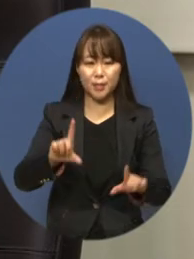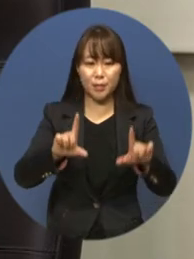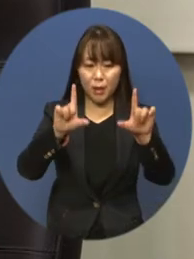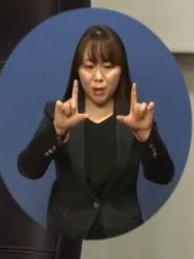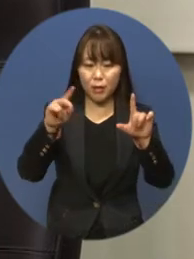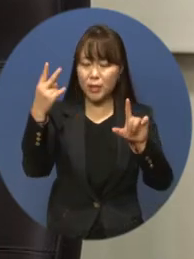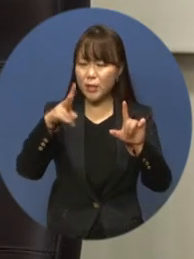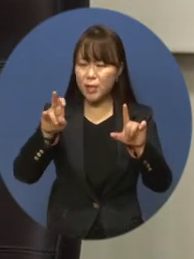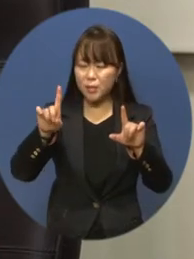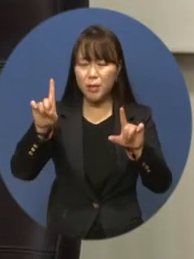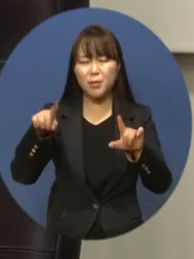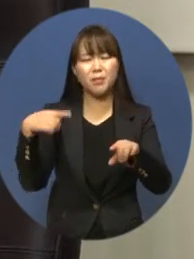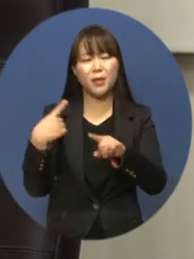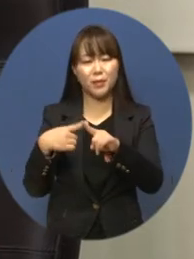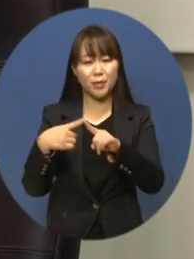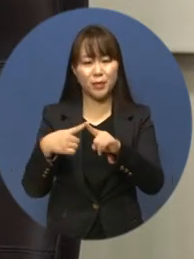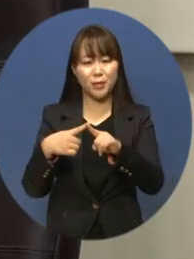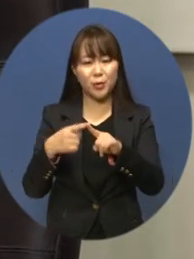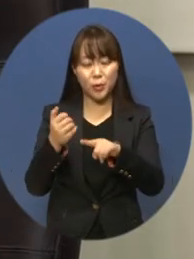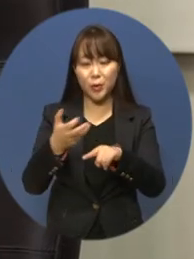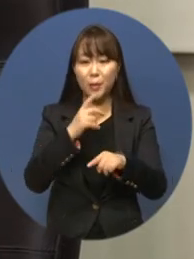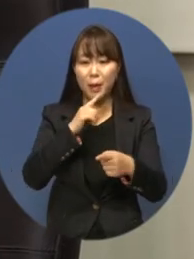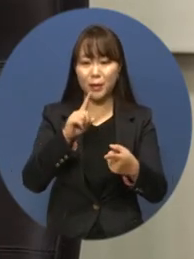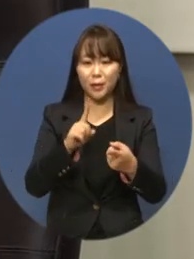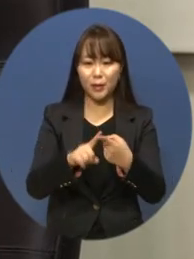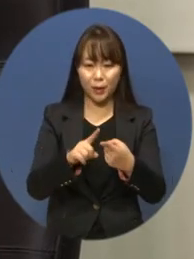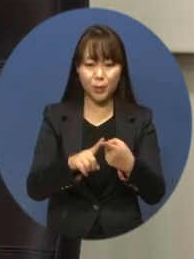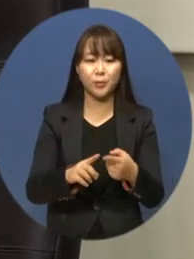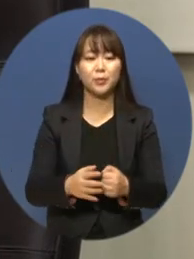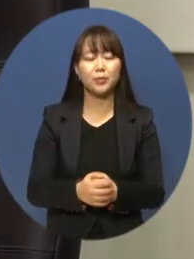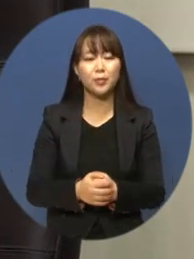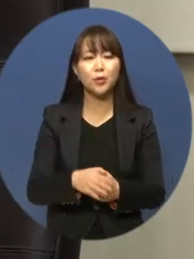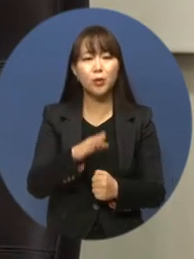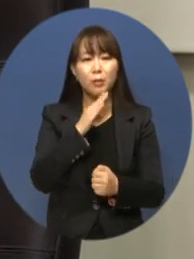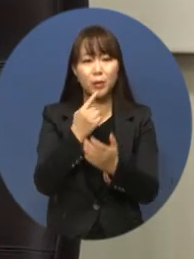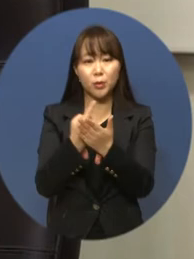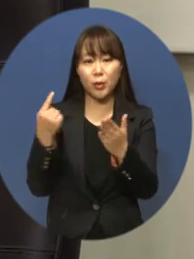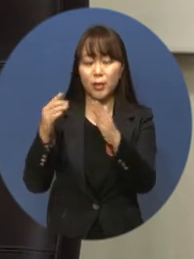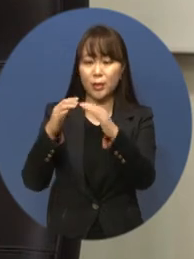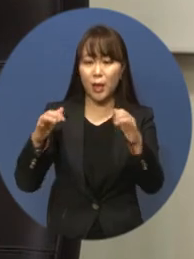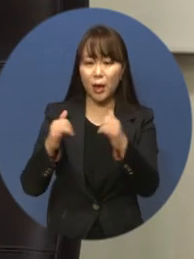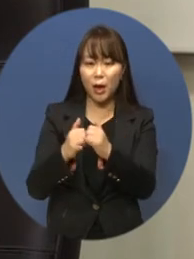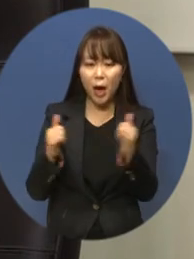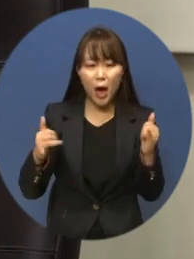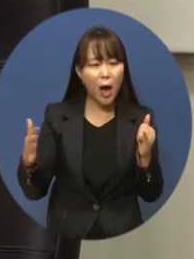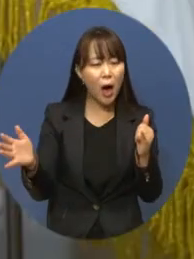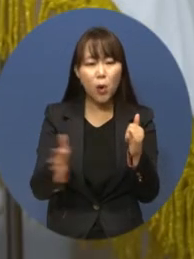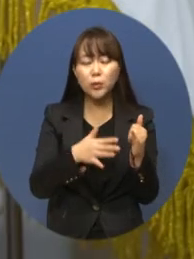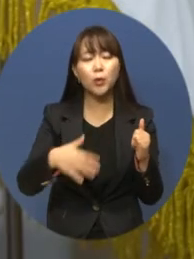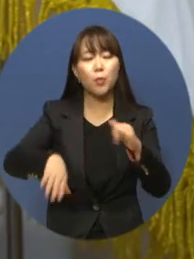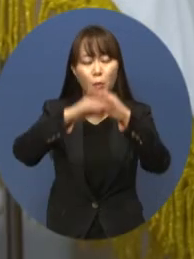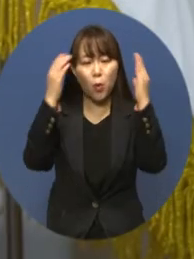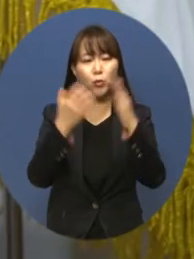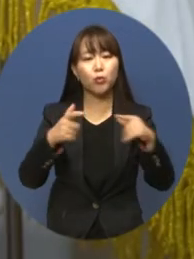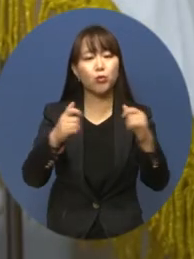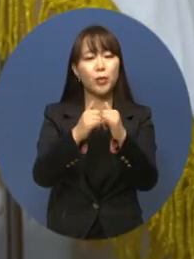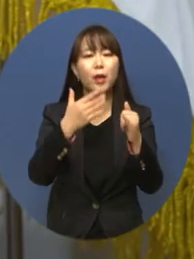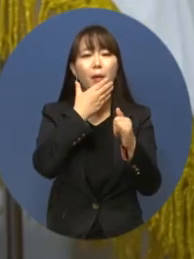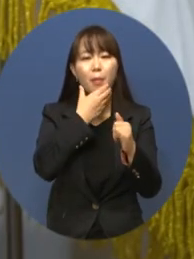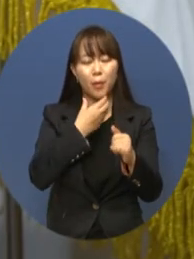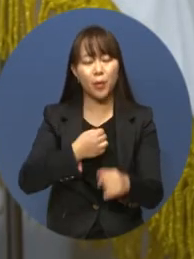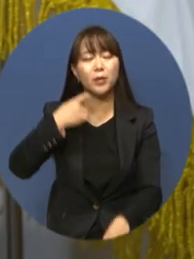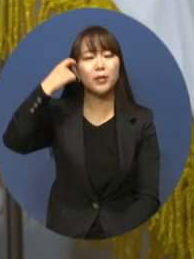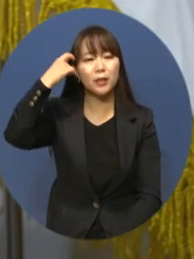20년이나 21년이나 똑같습니다. 조금 전에 말씀드렸다시피 정말 소유되는 사람이 없이 모든 국민이